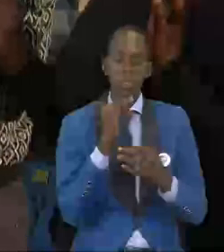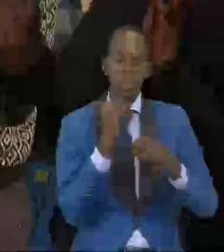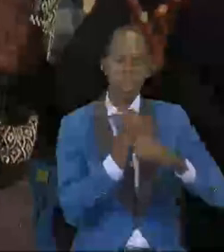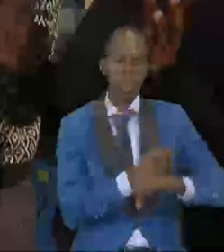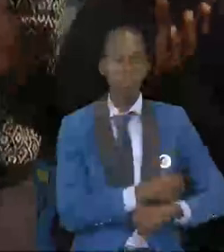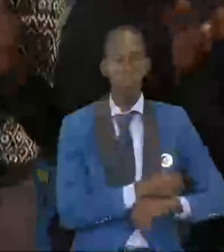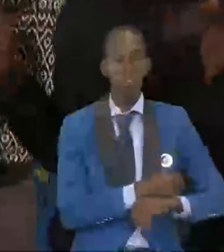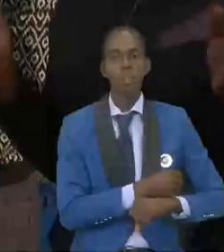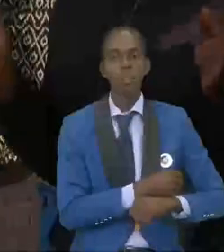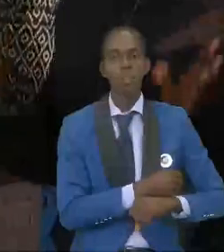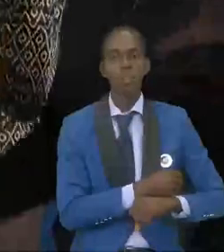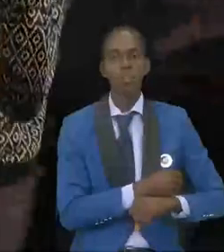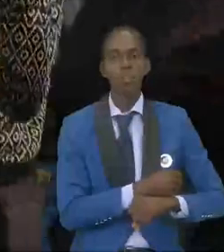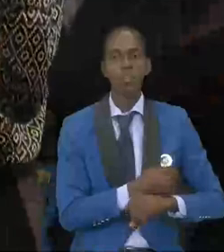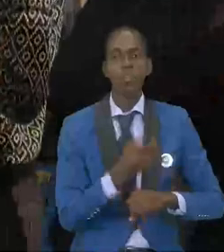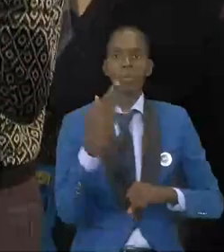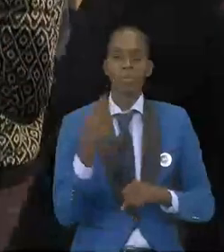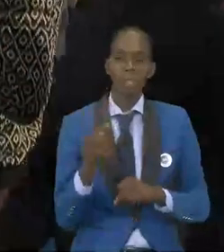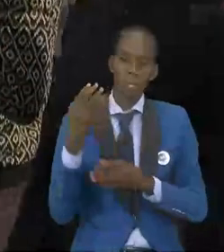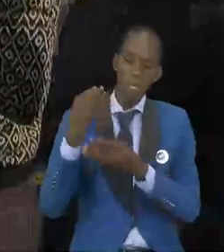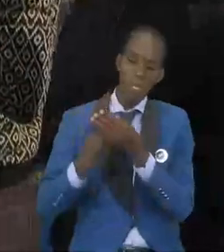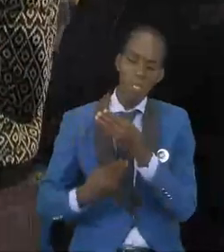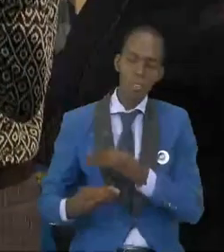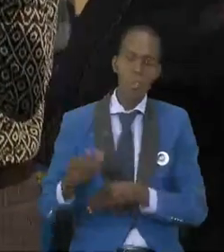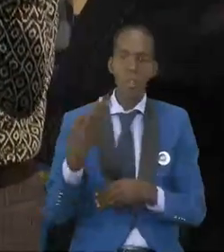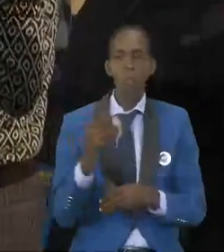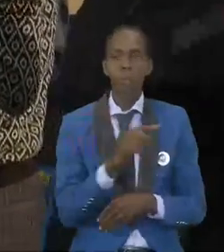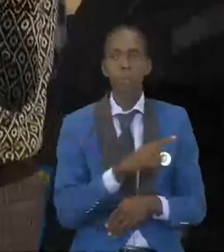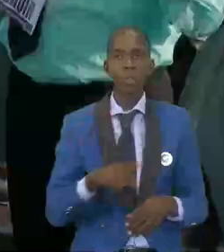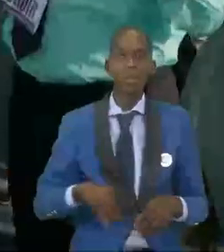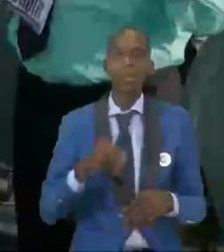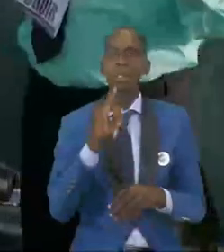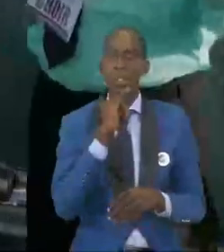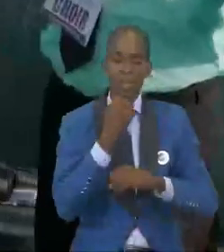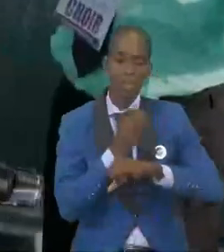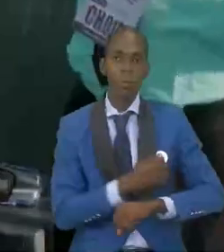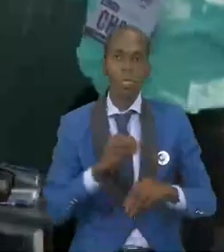ça vient sécuriser ta famille est sécurisée